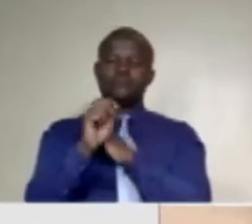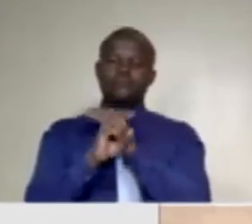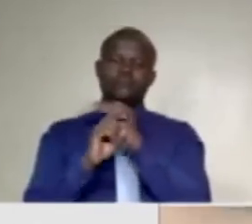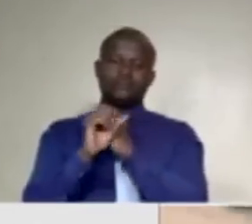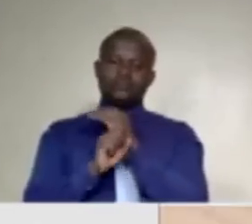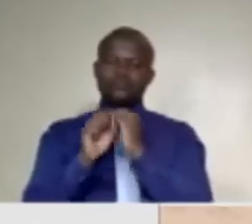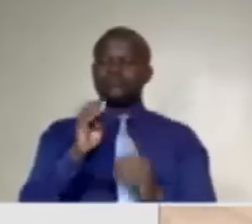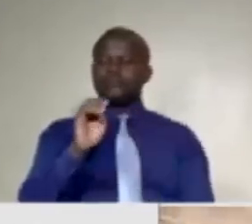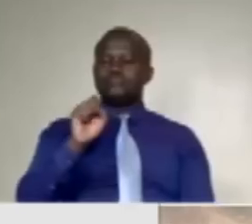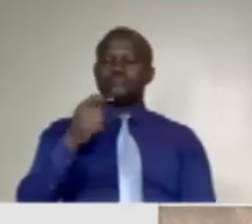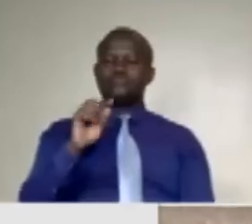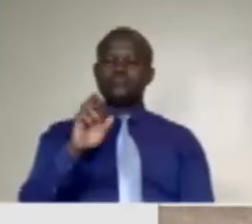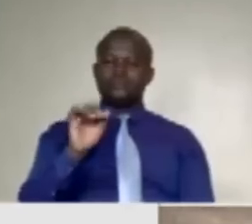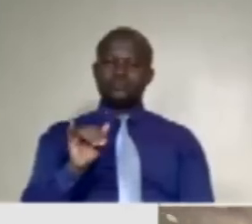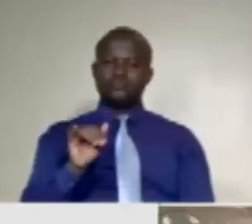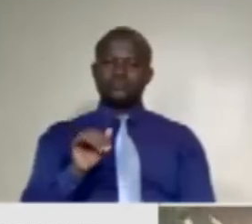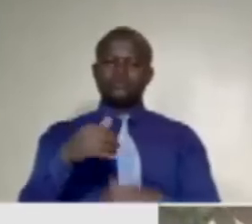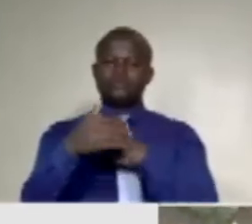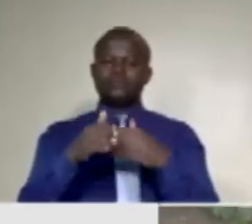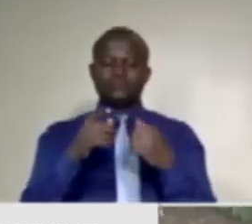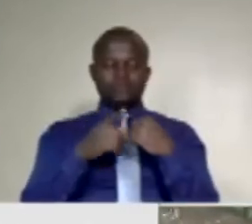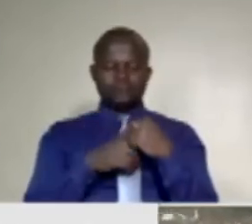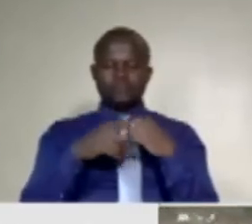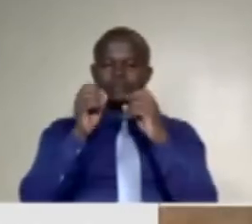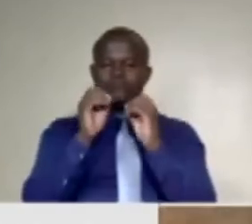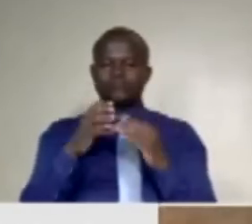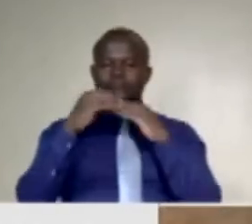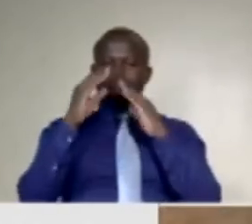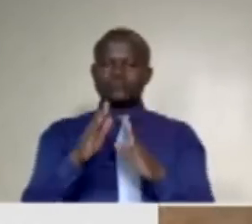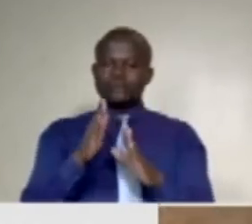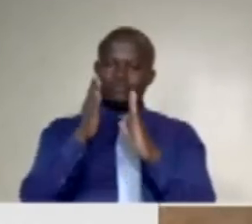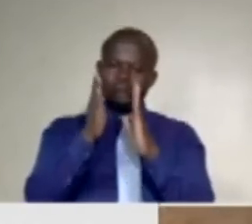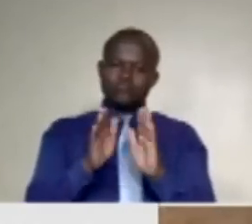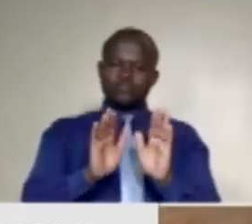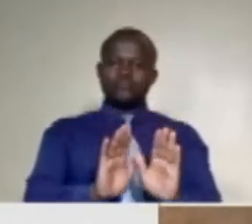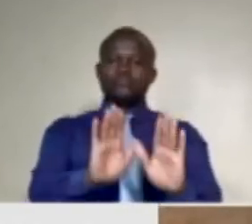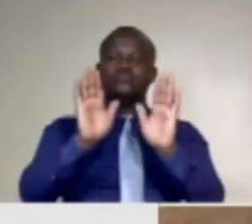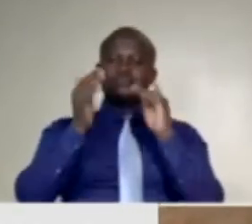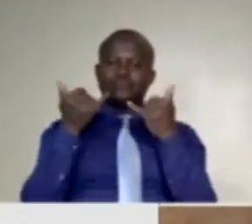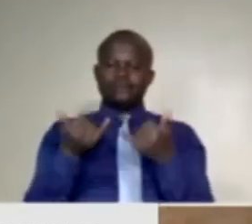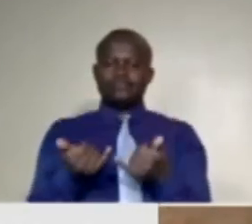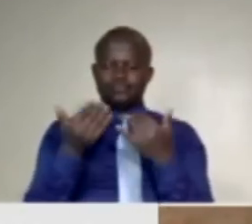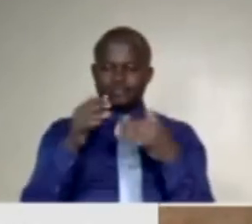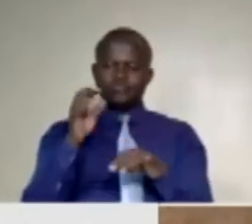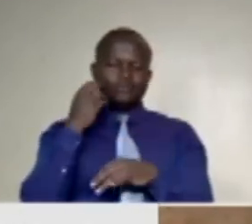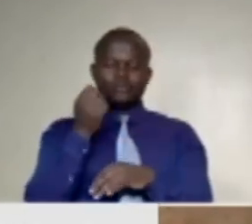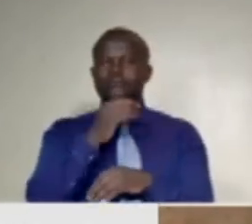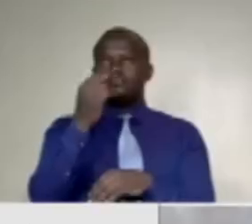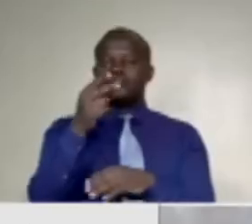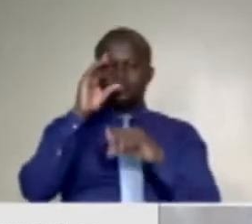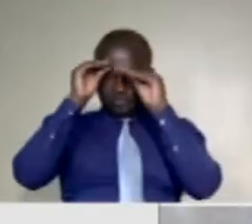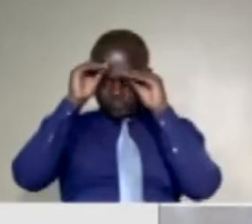wa Bushekeri. Ibyumba 6 by'amashuri n'ibiro by'umuyobozi rwiyemeza mirimo yari yarataye ubu bamaze amezi 2